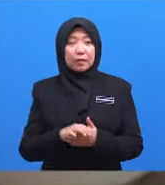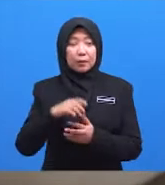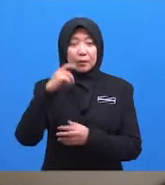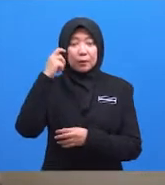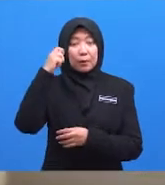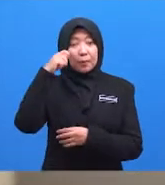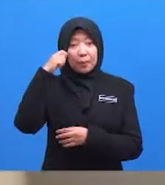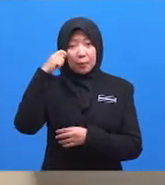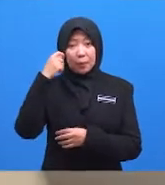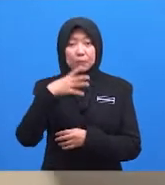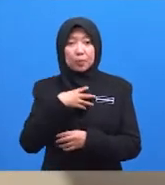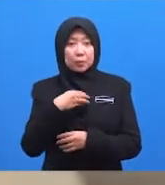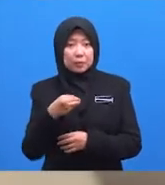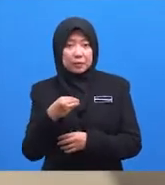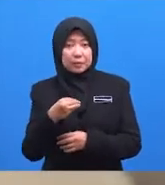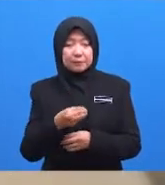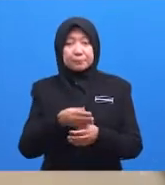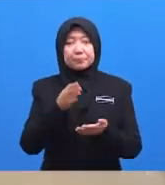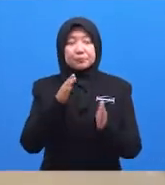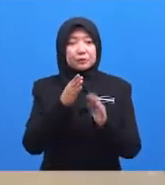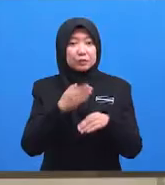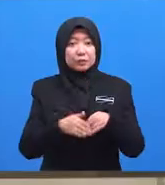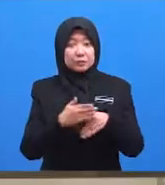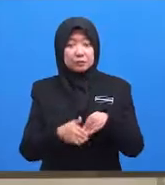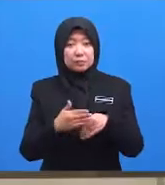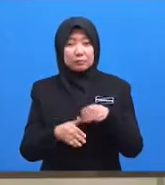bawang putih 2 ulas dicincang halus,